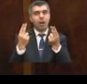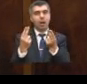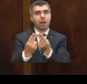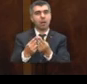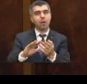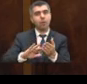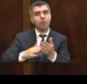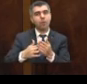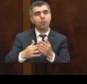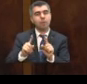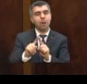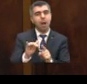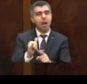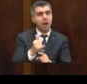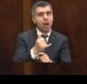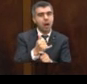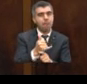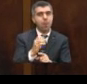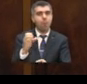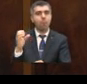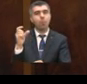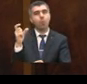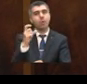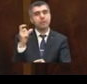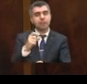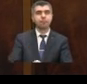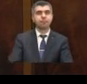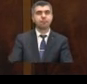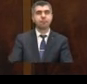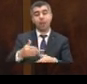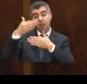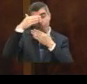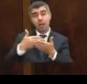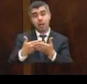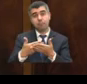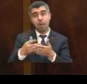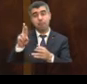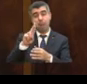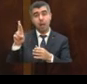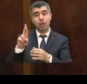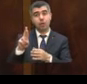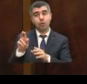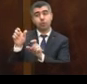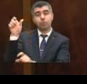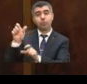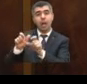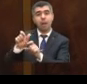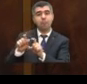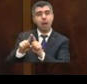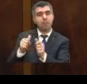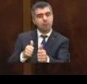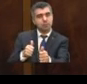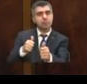العالم العربي والإسلامي، المغرب ملكاً وشعباً يساند إخوانه في فلسطين على